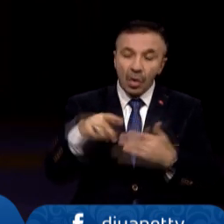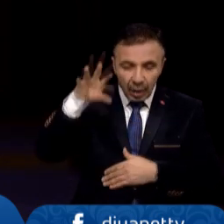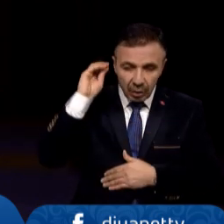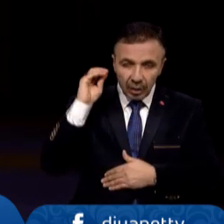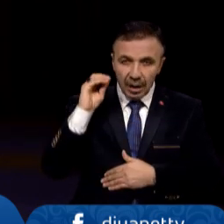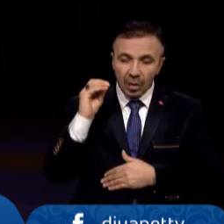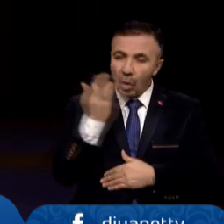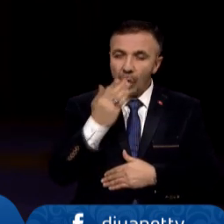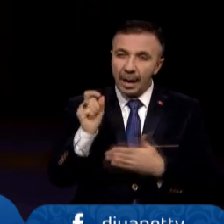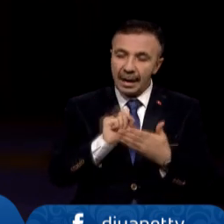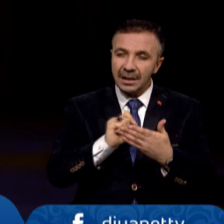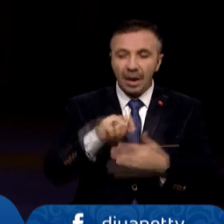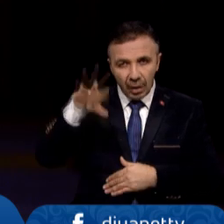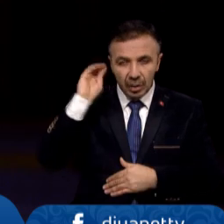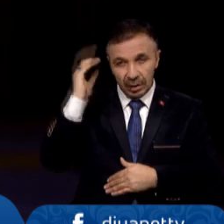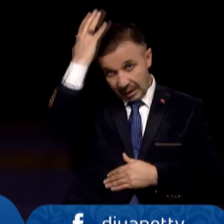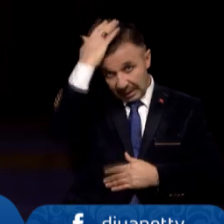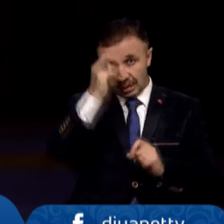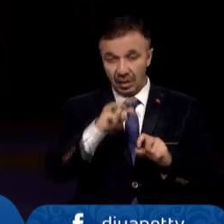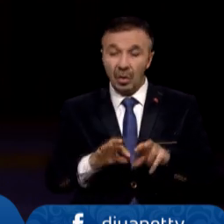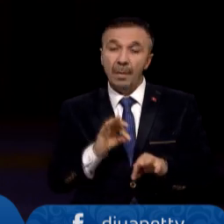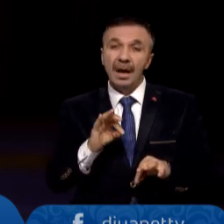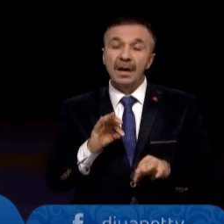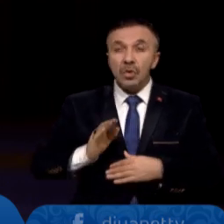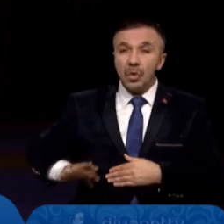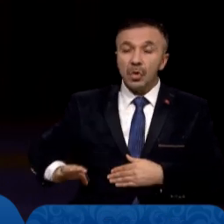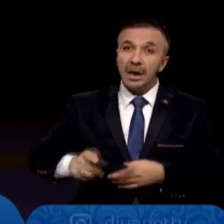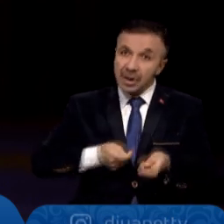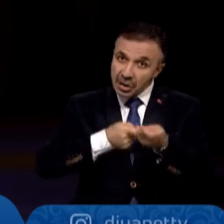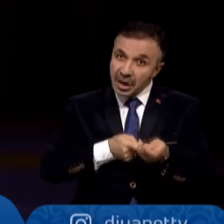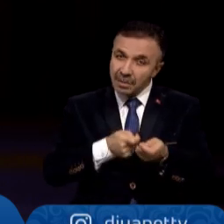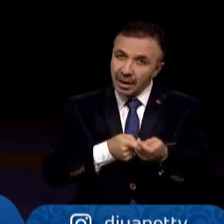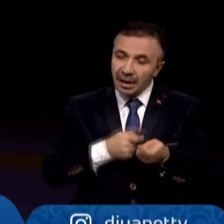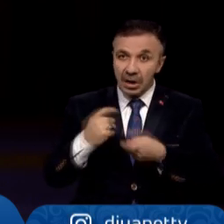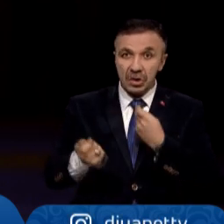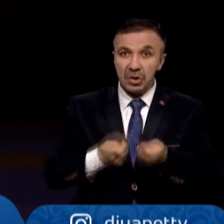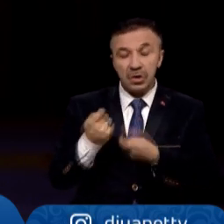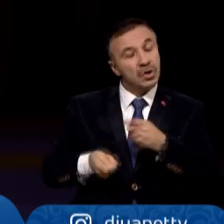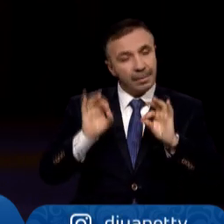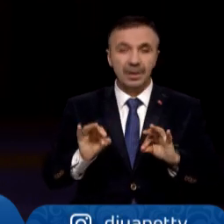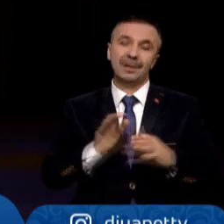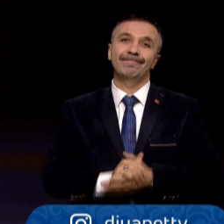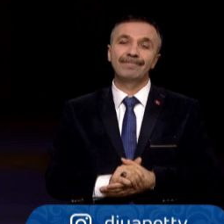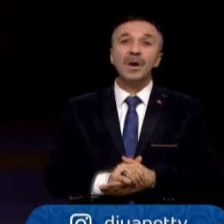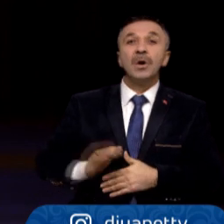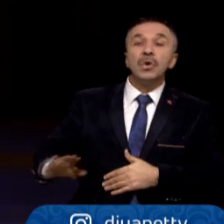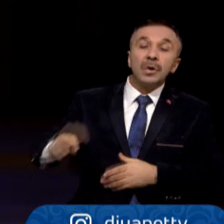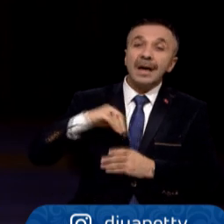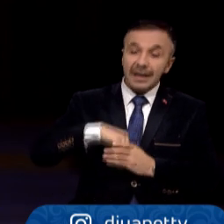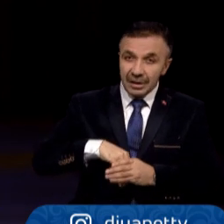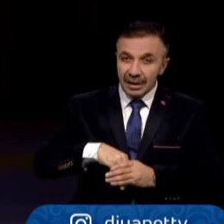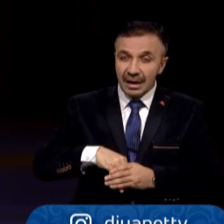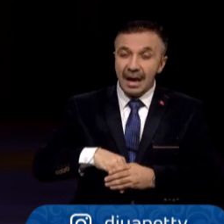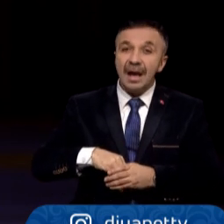yazma öğreniyorlar Hazreti Ömer şu sucukları eğitmekle işe başladı çocuklar